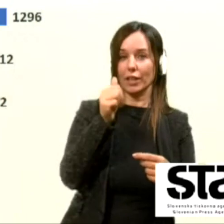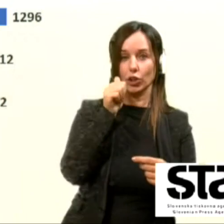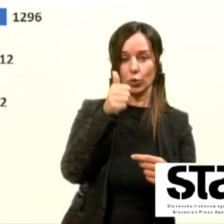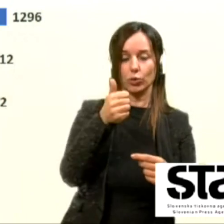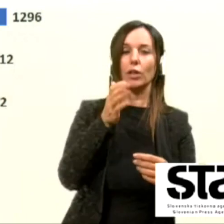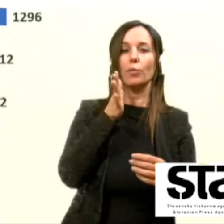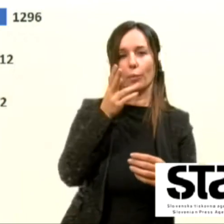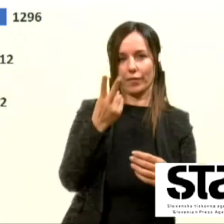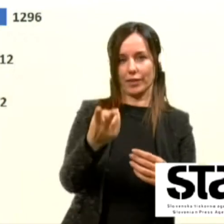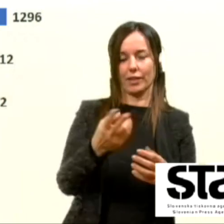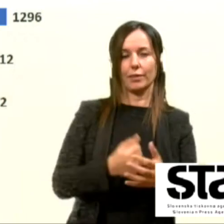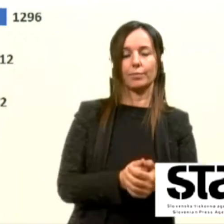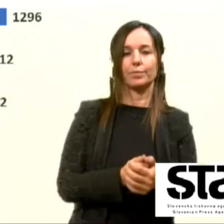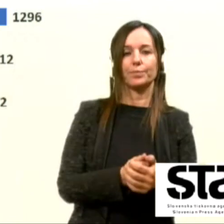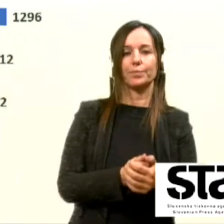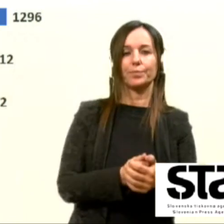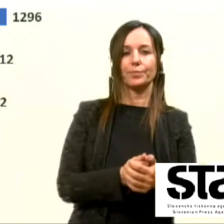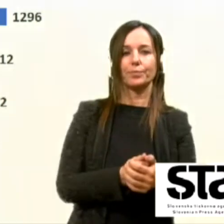videli.